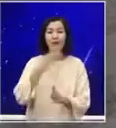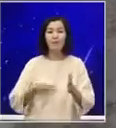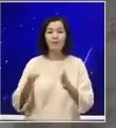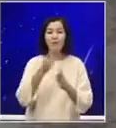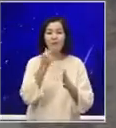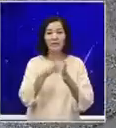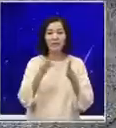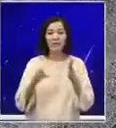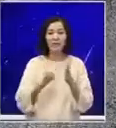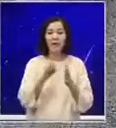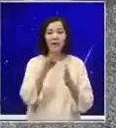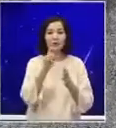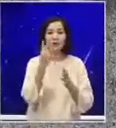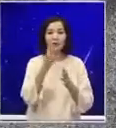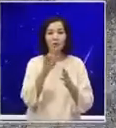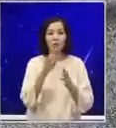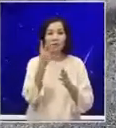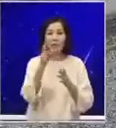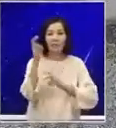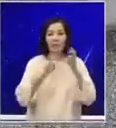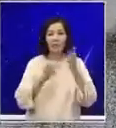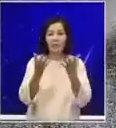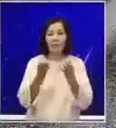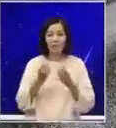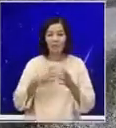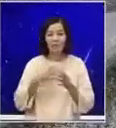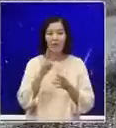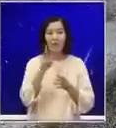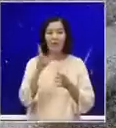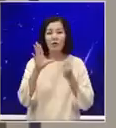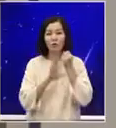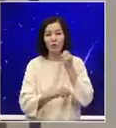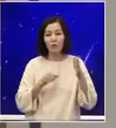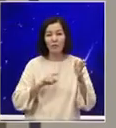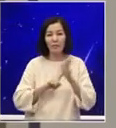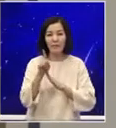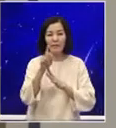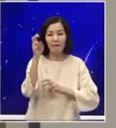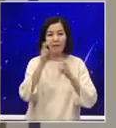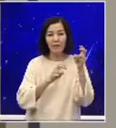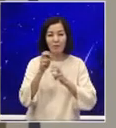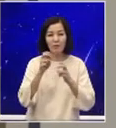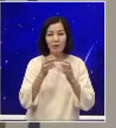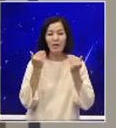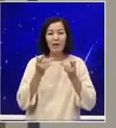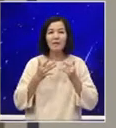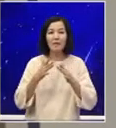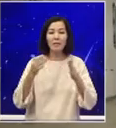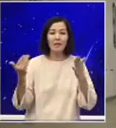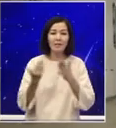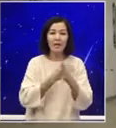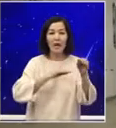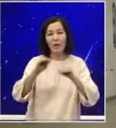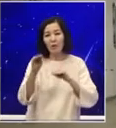Көксу және Ақсу қант зауыттары қабылдап жатыр. Жұмыстары 42-тің соңында басталған. Кәсіпорын мекемелері талапқа сай жаңартылып,